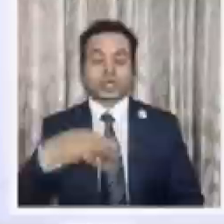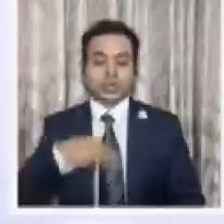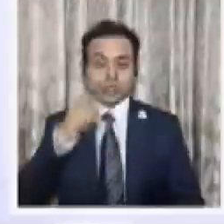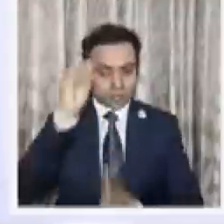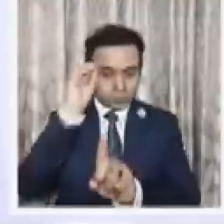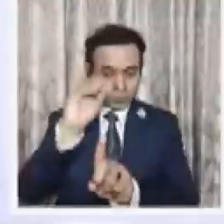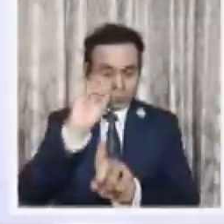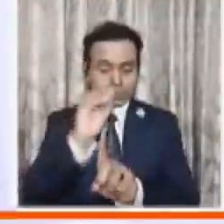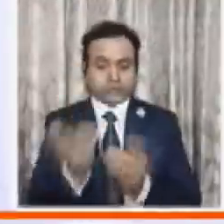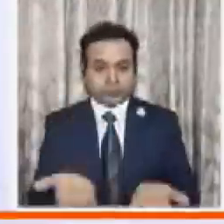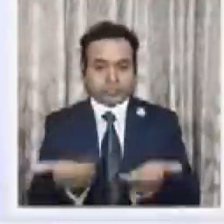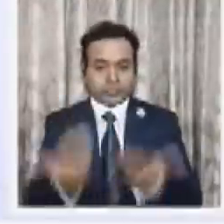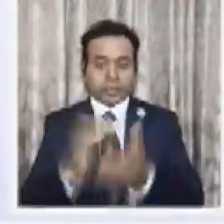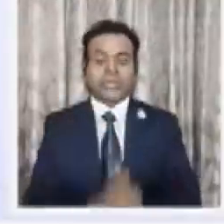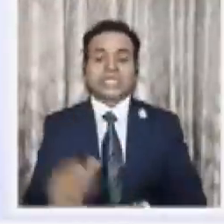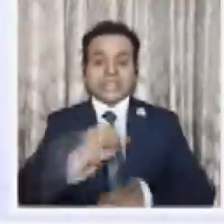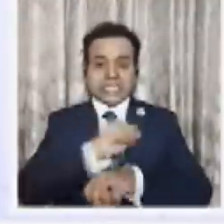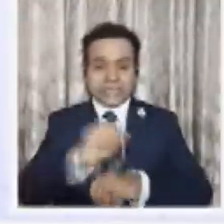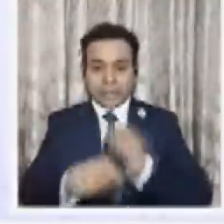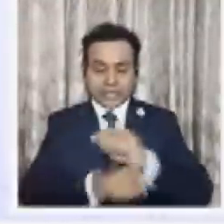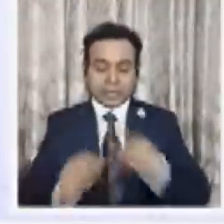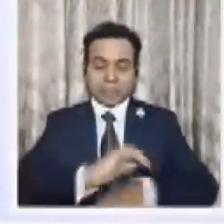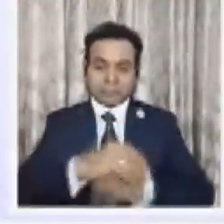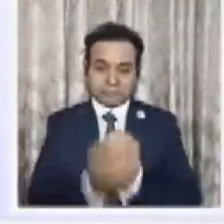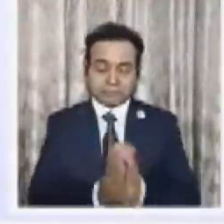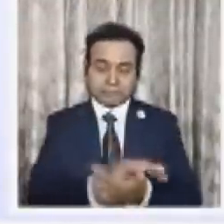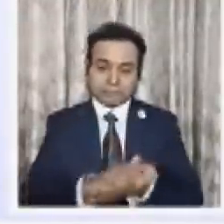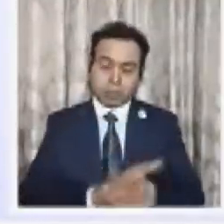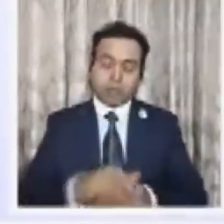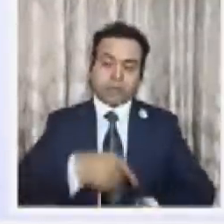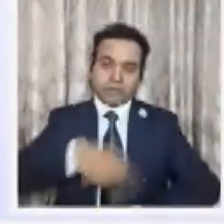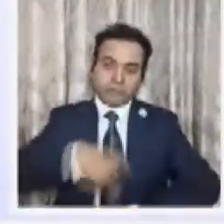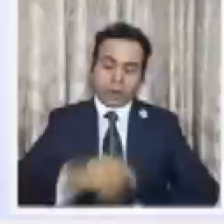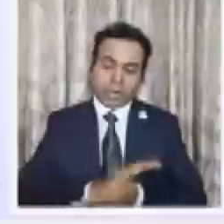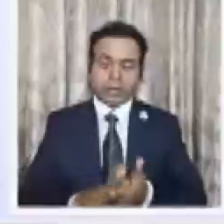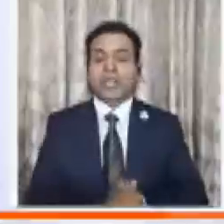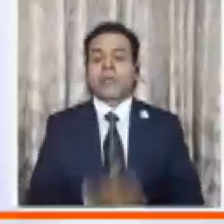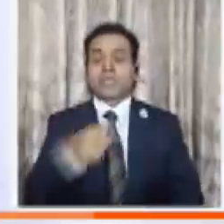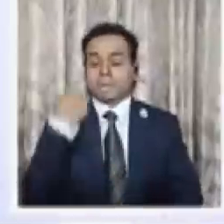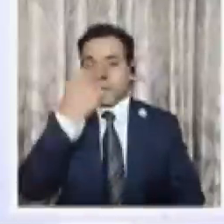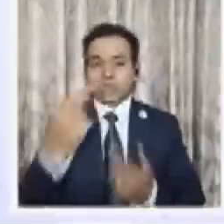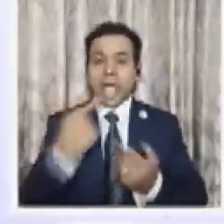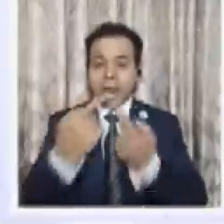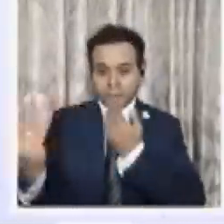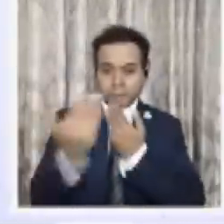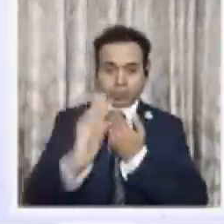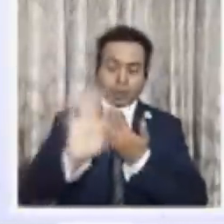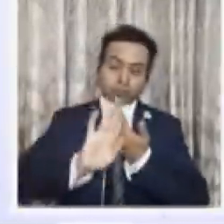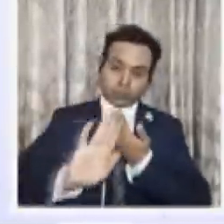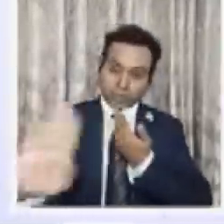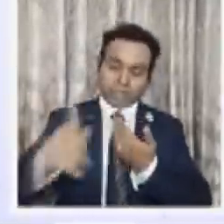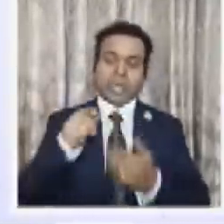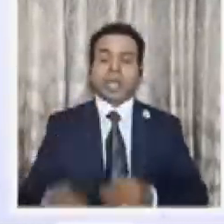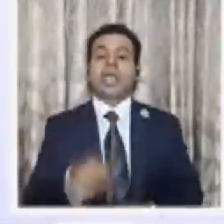মাস্ক পরুন এবং বাড়ির সকল সদস্যকে এই বিষয়ে উদ্বুদ্ধ করুন। সাবান পানি দিয়ে